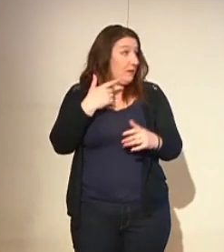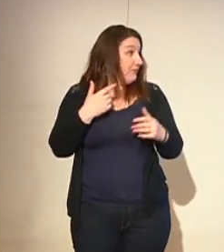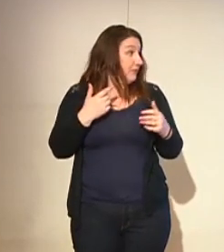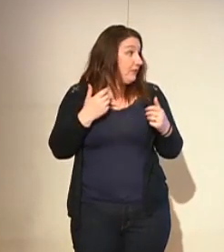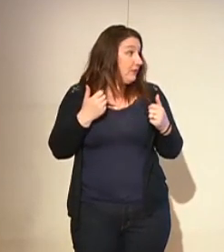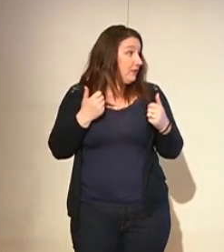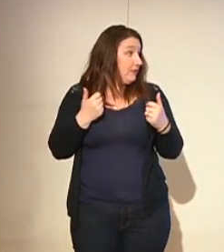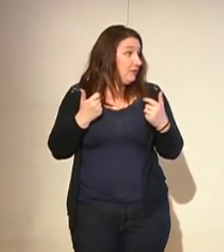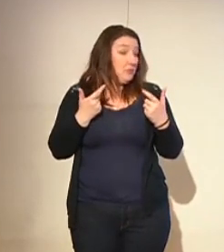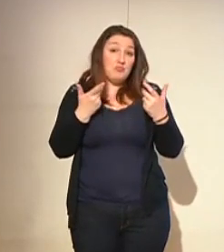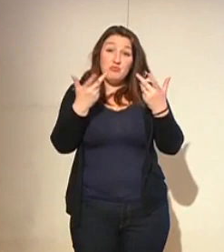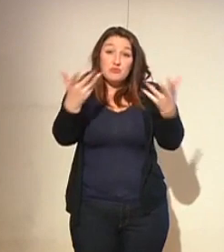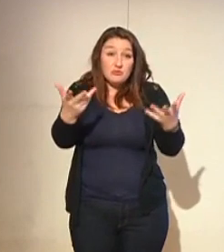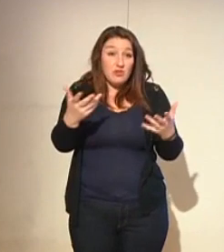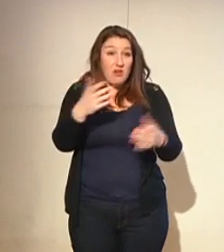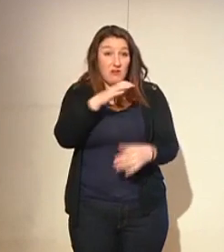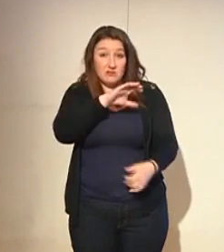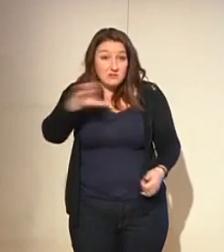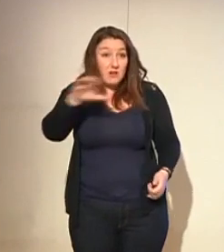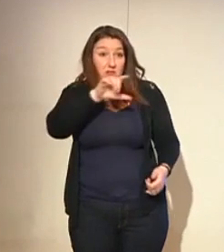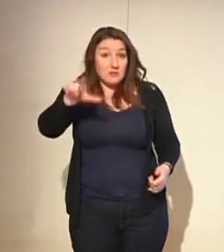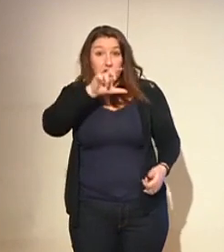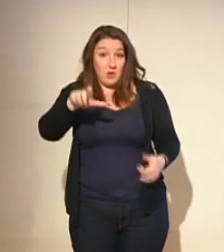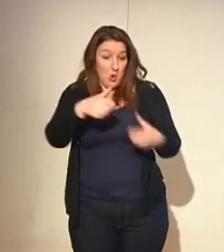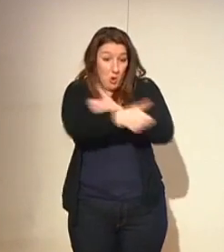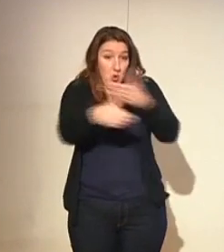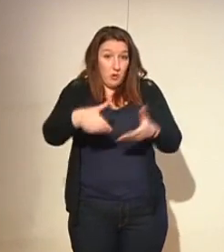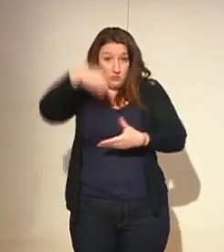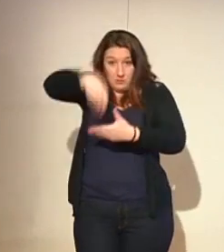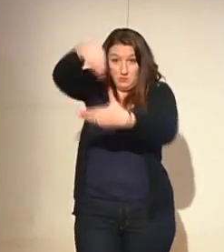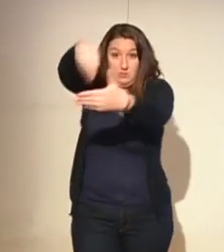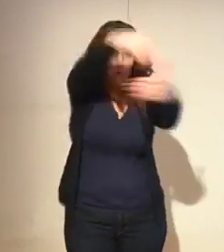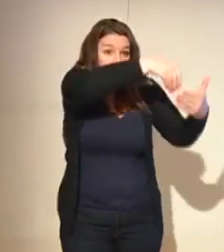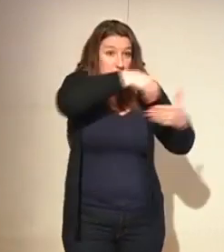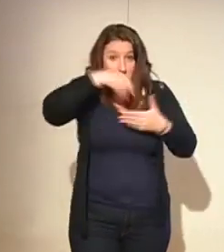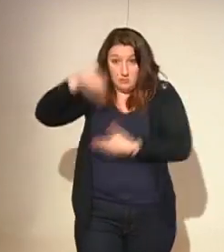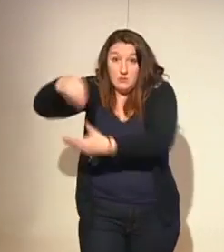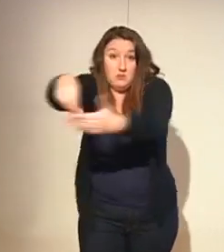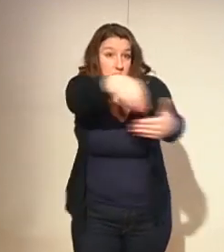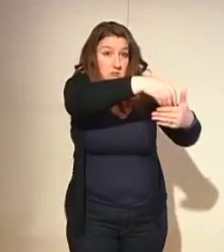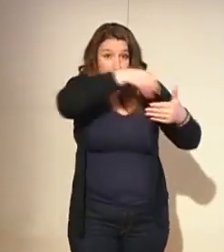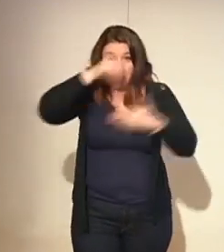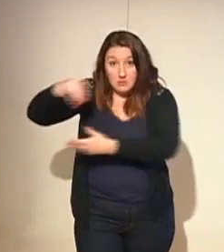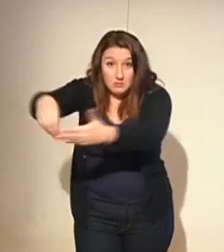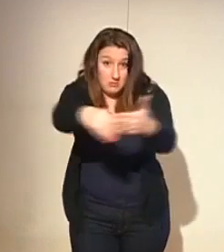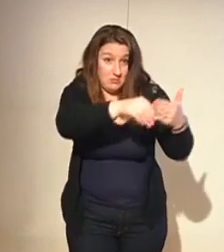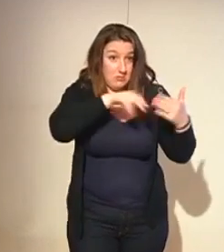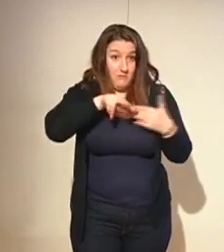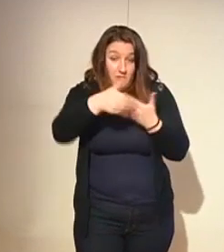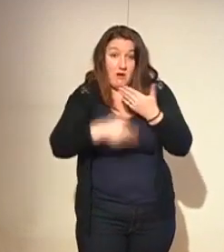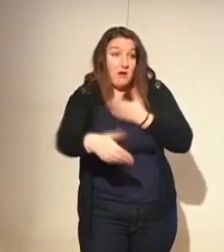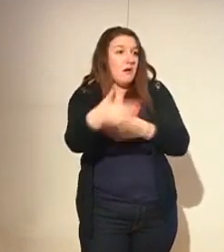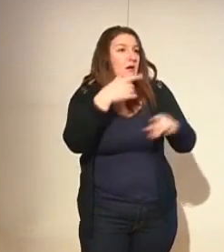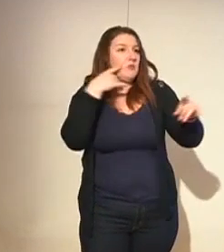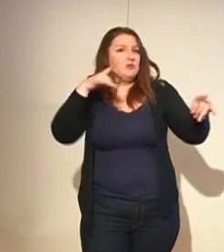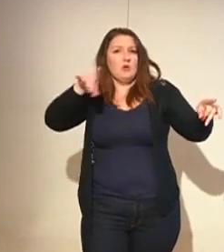de fois l'urne dans cette salle peut-être que donc monsieurfas vous a demandé alors je vais donner la